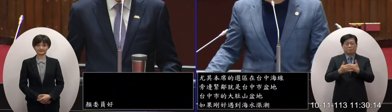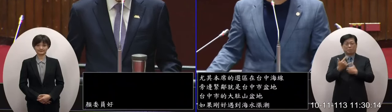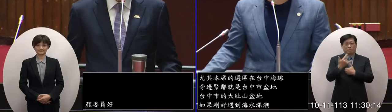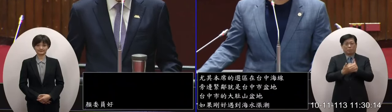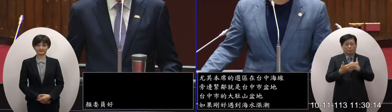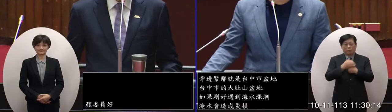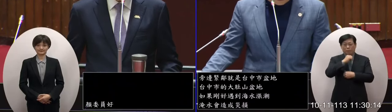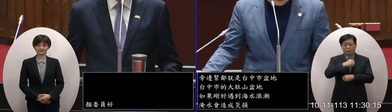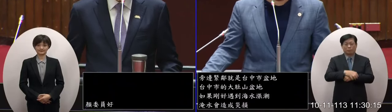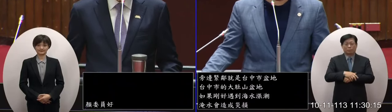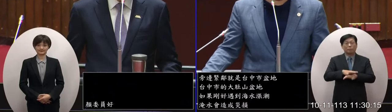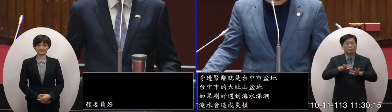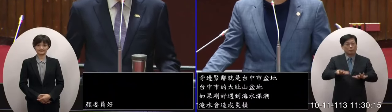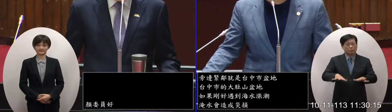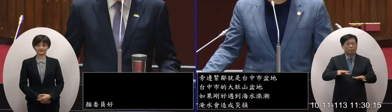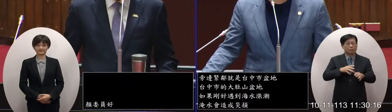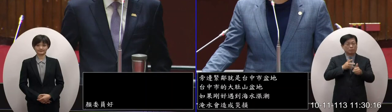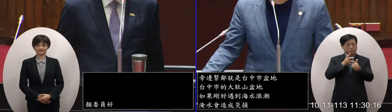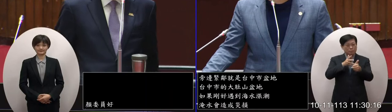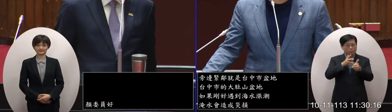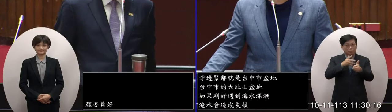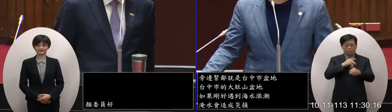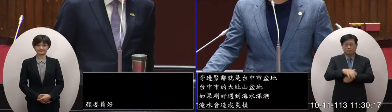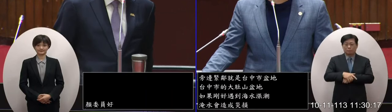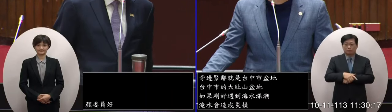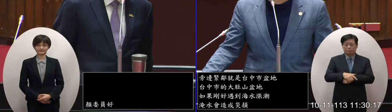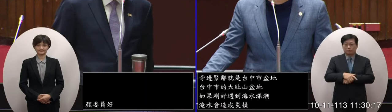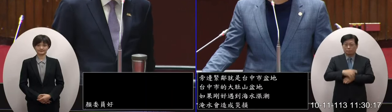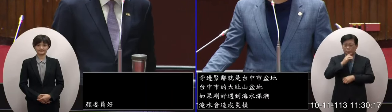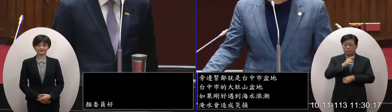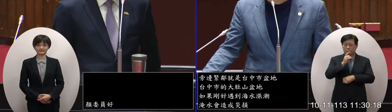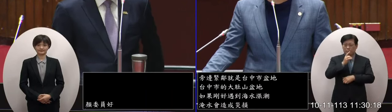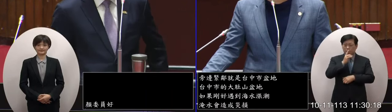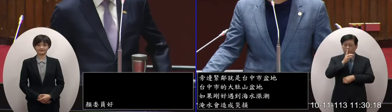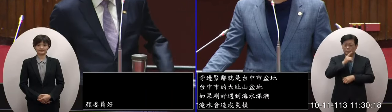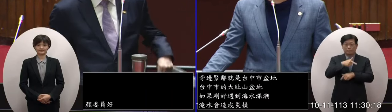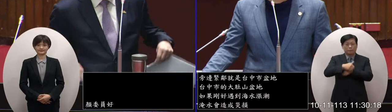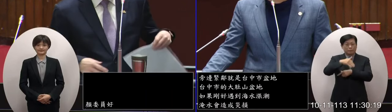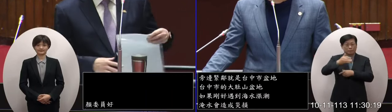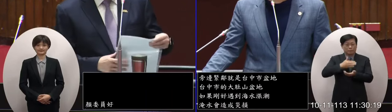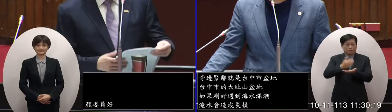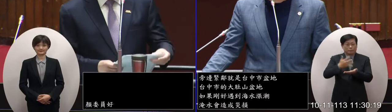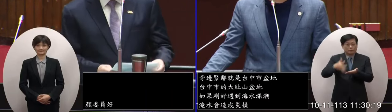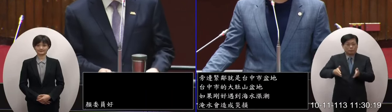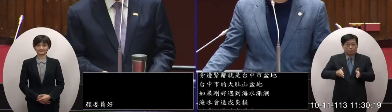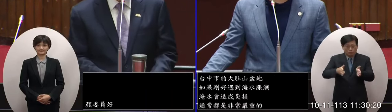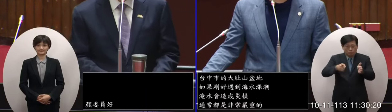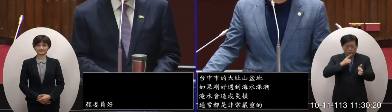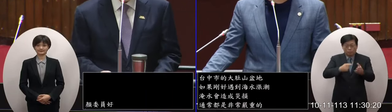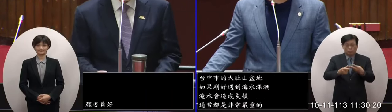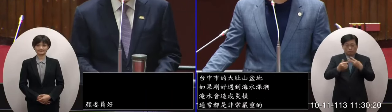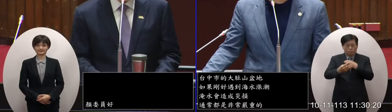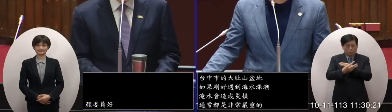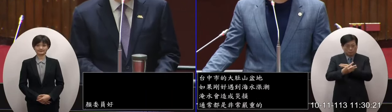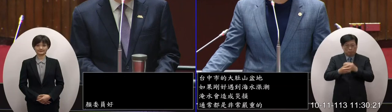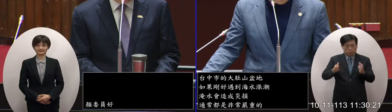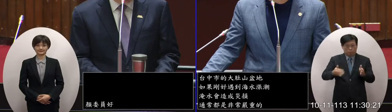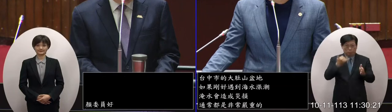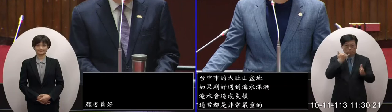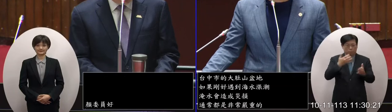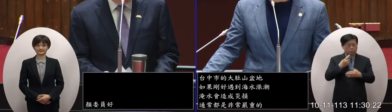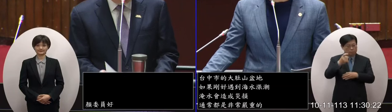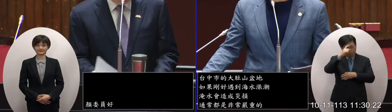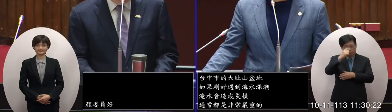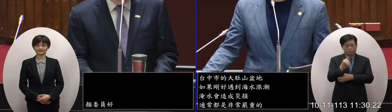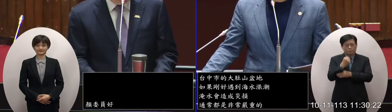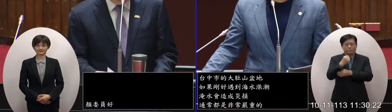天的质询，我要跟院长就教台中南山节水沟计划第三期的可能性，那希望院长能够支